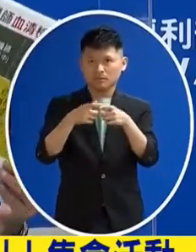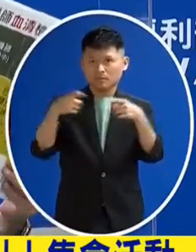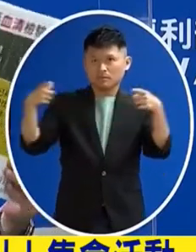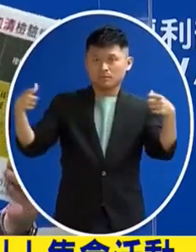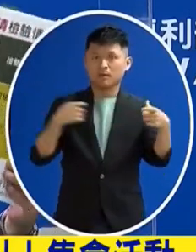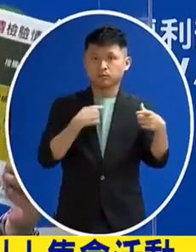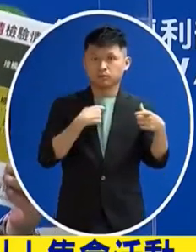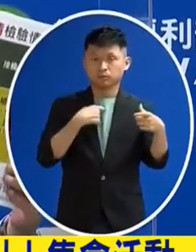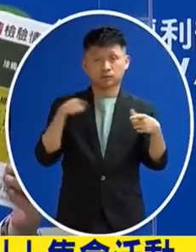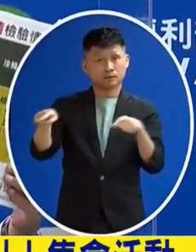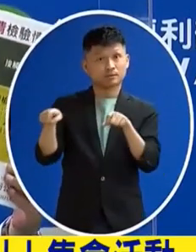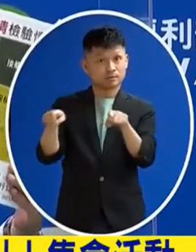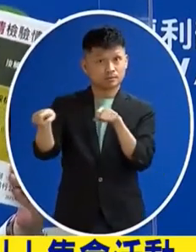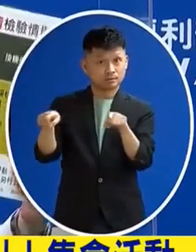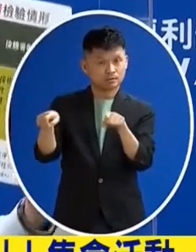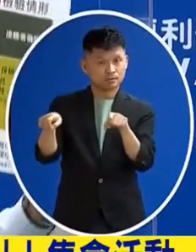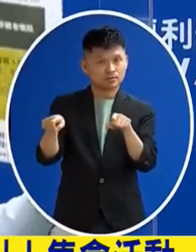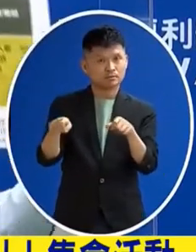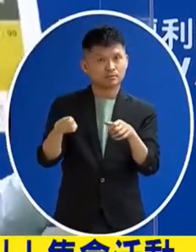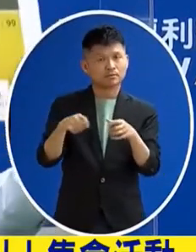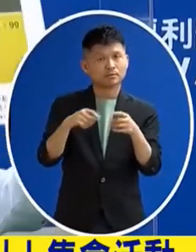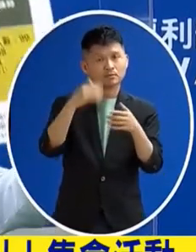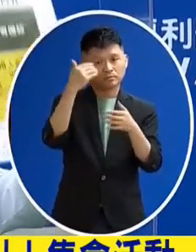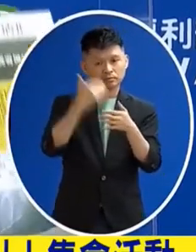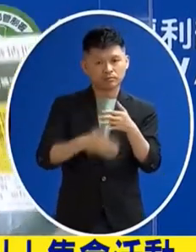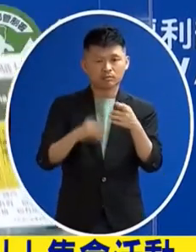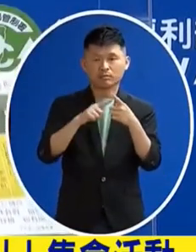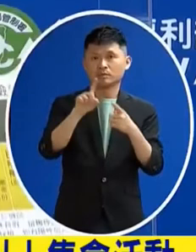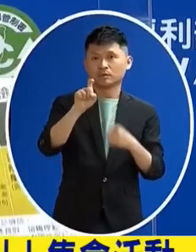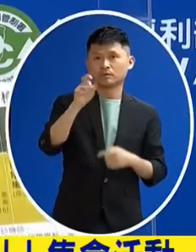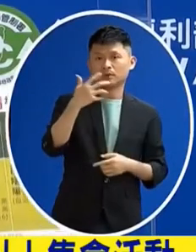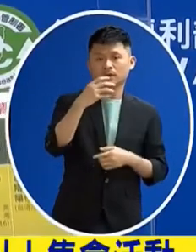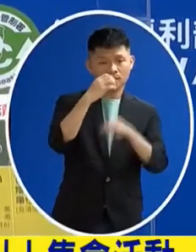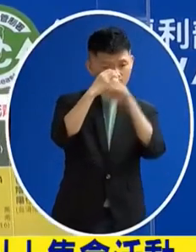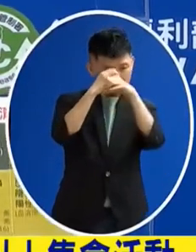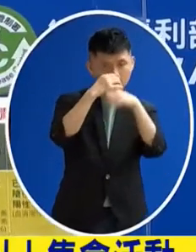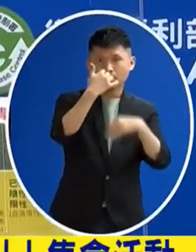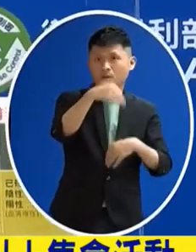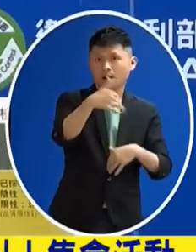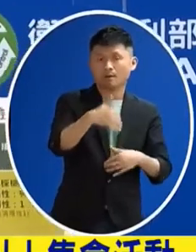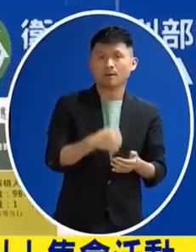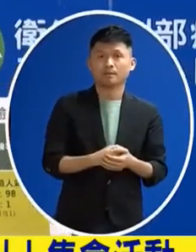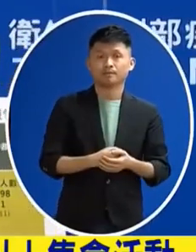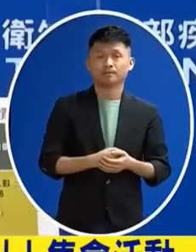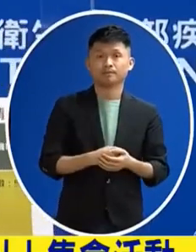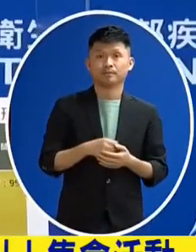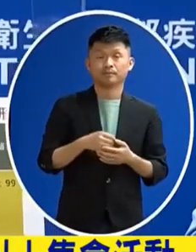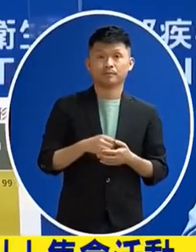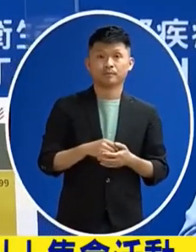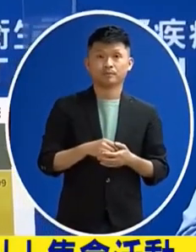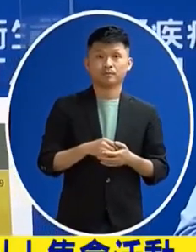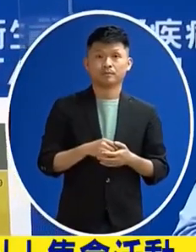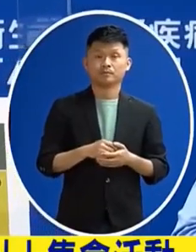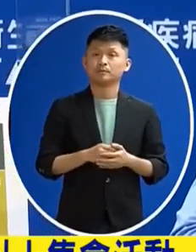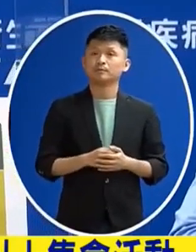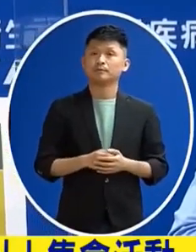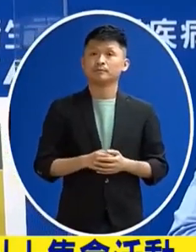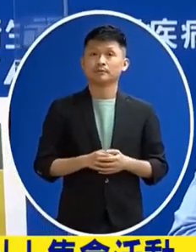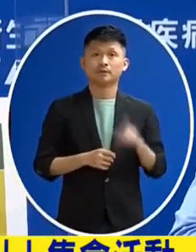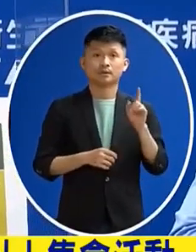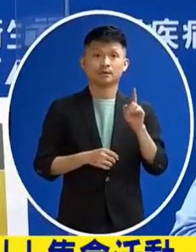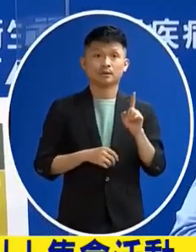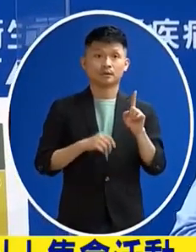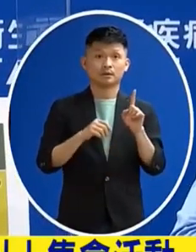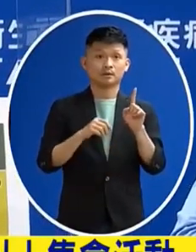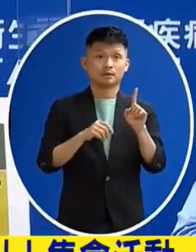经大概就剩下18人还没减哈，等于是总共减过了